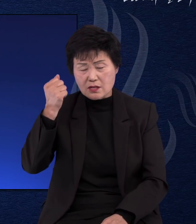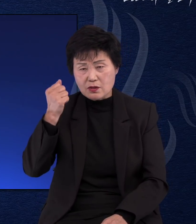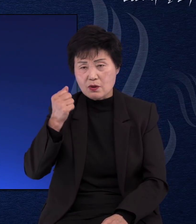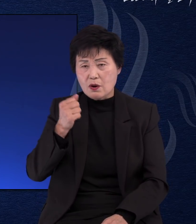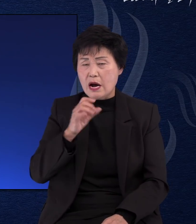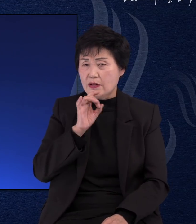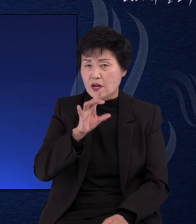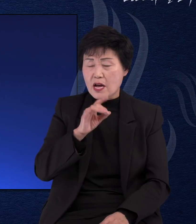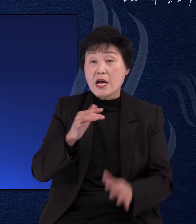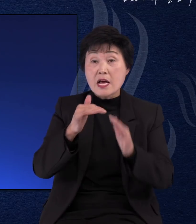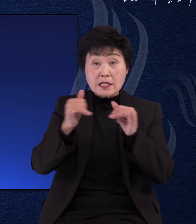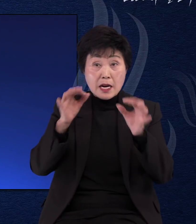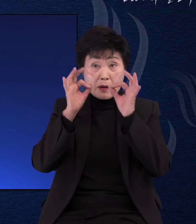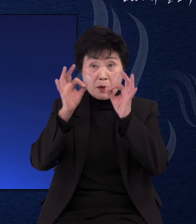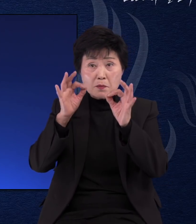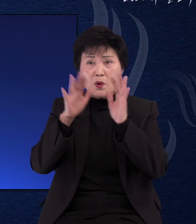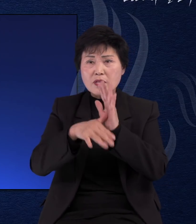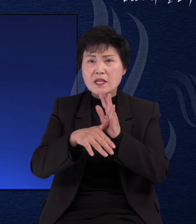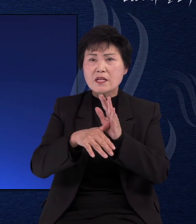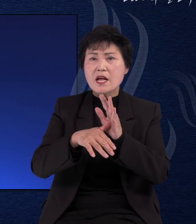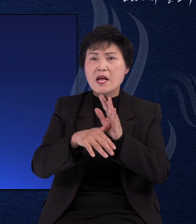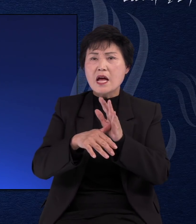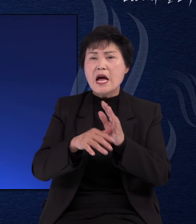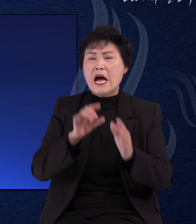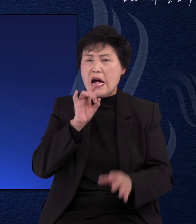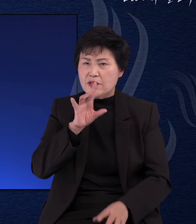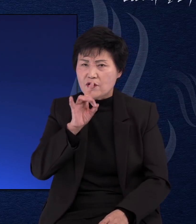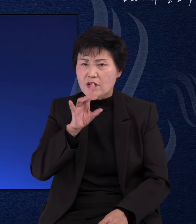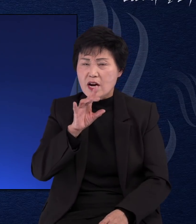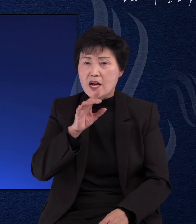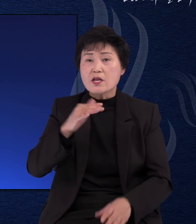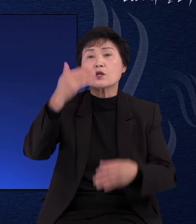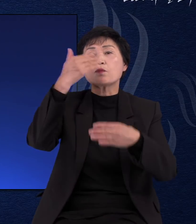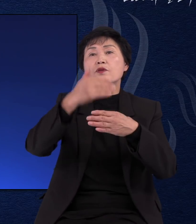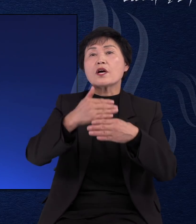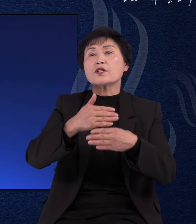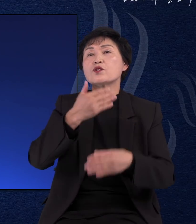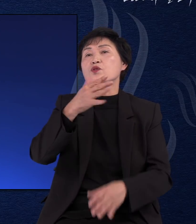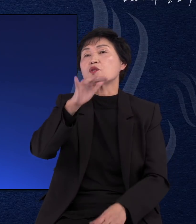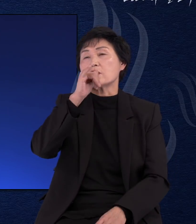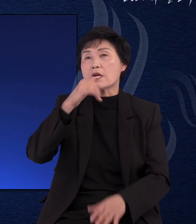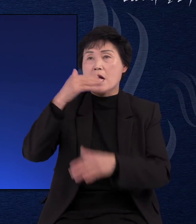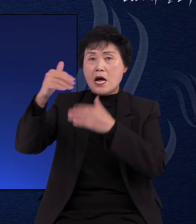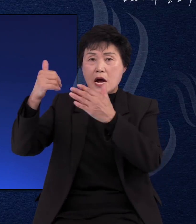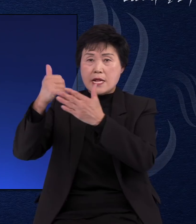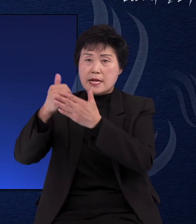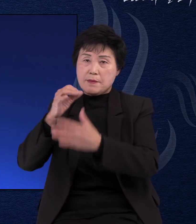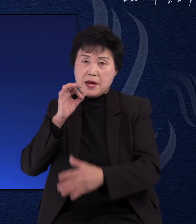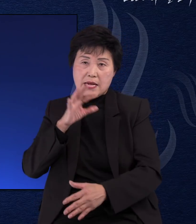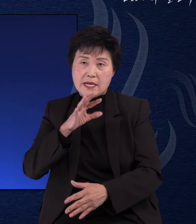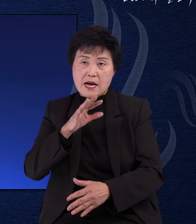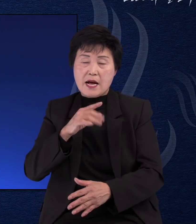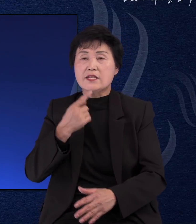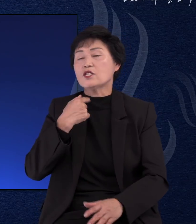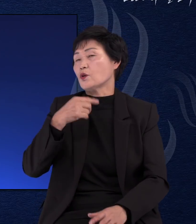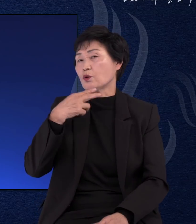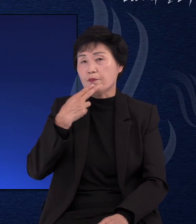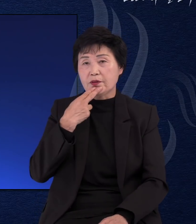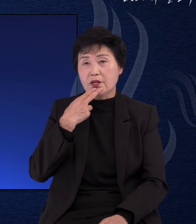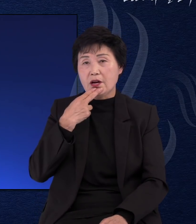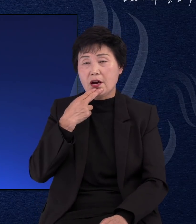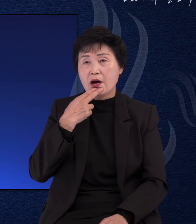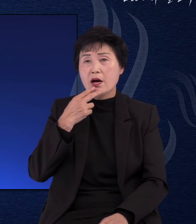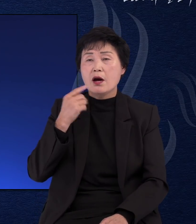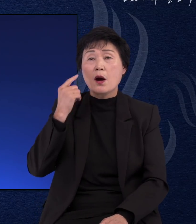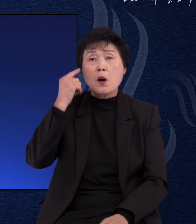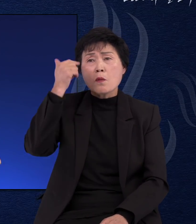사람이 포기해서 문 닫는 교회는 있을지 몰라도 하나님이 교회가 힘들어졌다고 야야 해봐도 안 되니까 너 문 닫아라고 하는 교회, 목사님